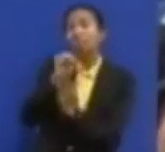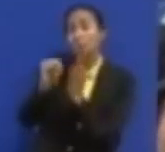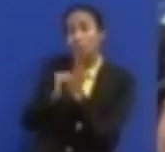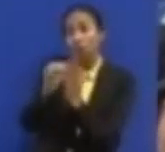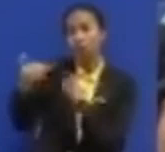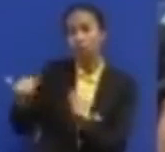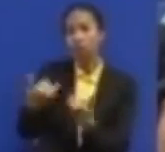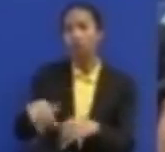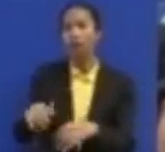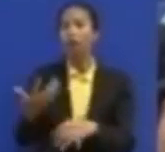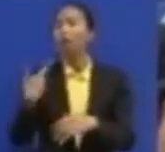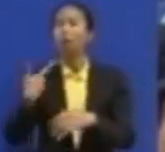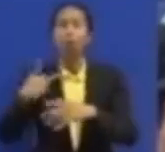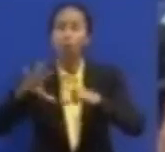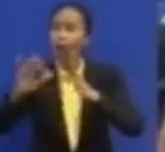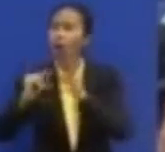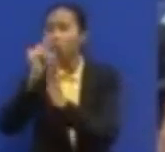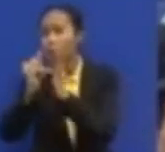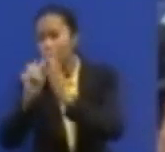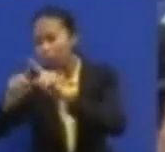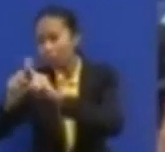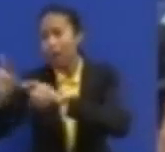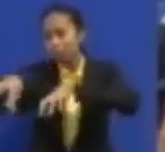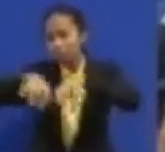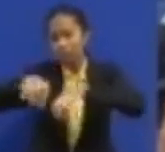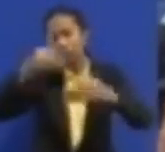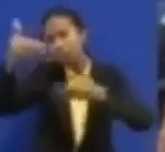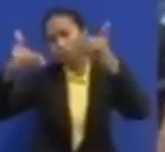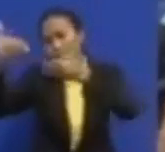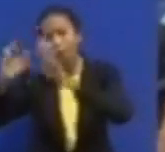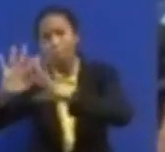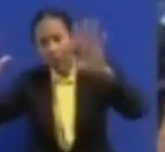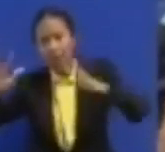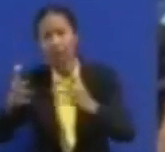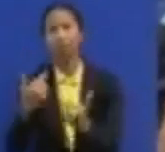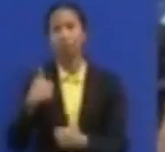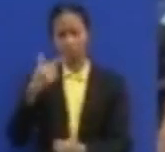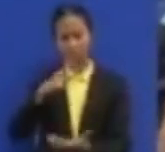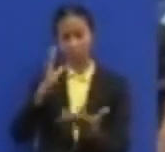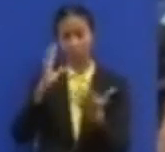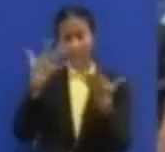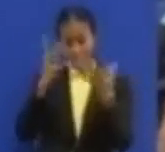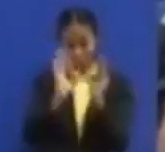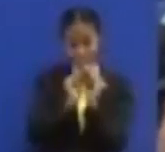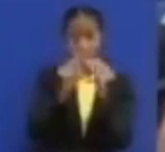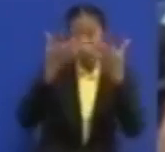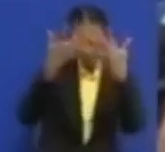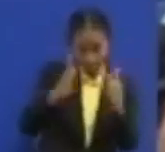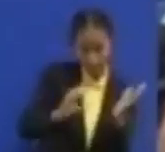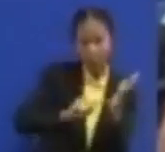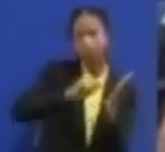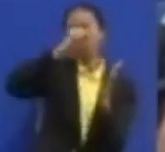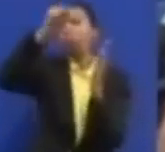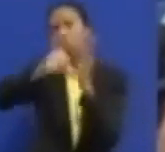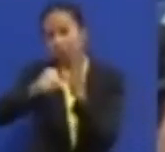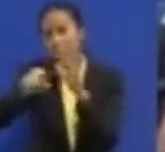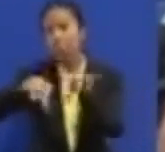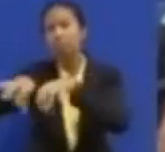บ้างไฟงานอะไรสารพัดครับต้องกลับไปทำให้มันเสร็จเป็นเรื่องๆแล้วมัน